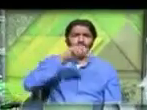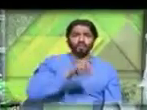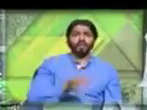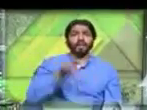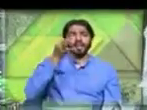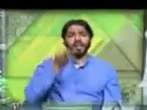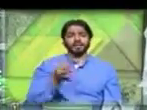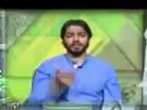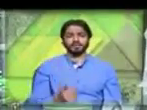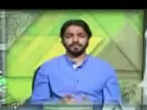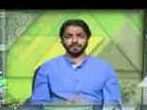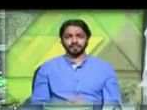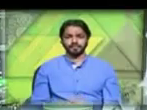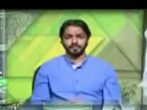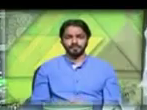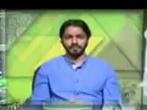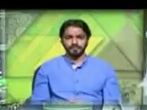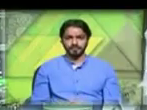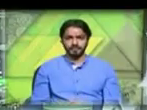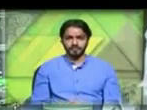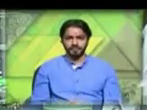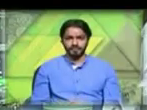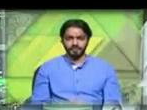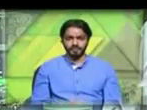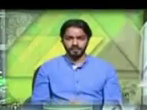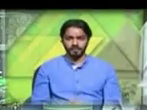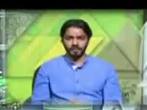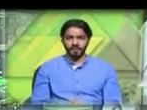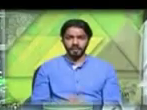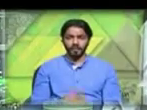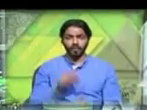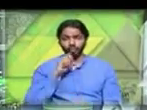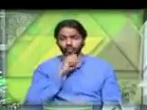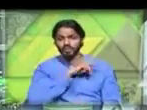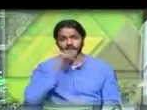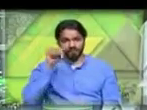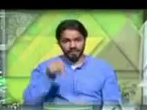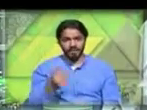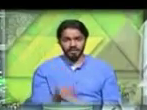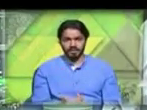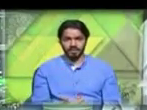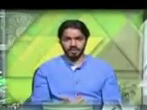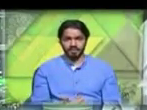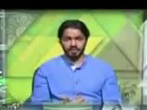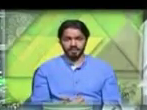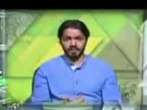إلا ونرتكب فيها كبيرة من أبشع الكبائر، ألا وهي كبيرة القذف.